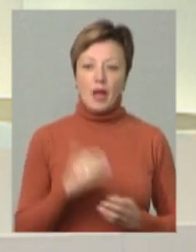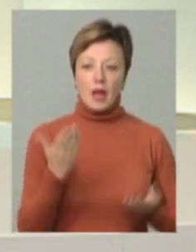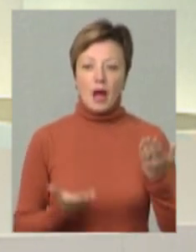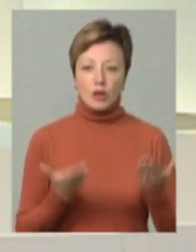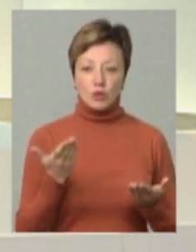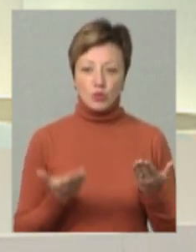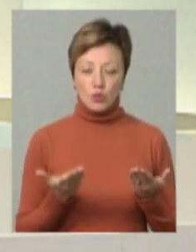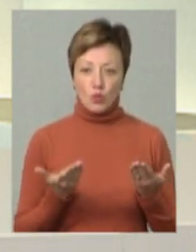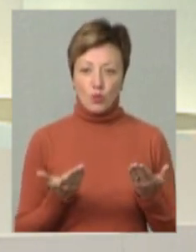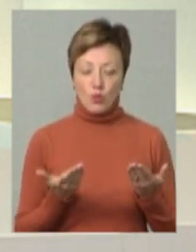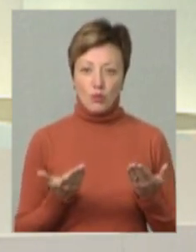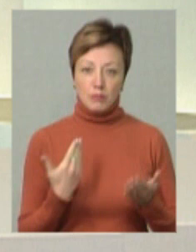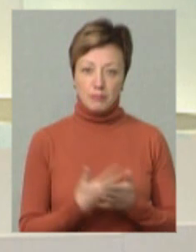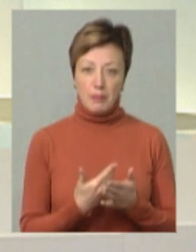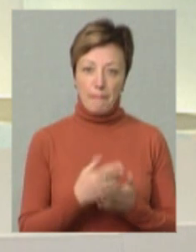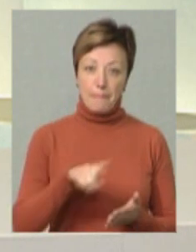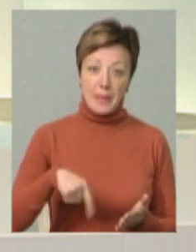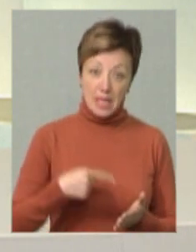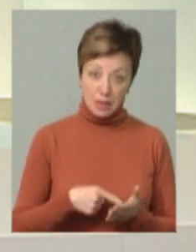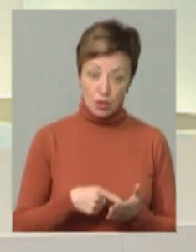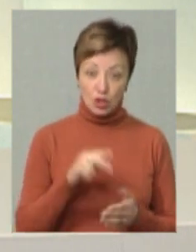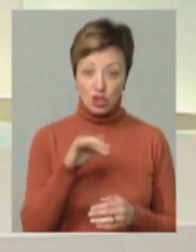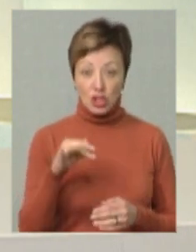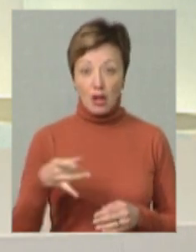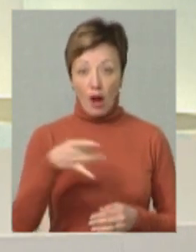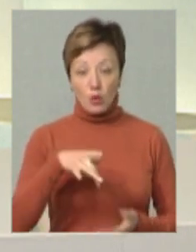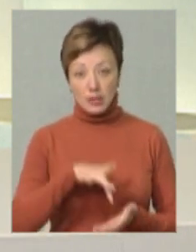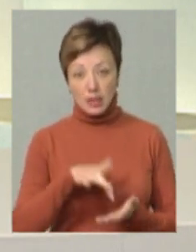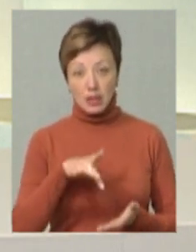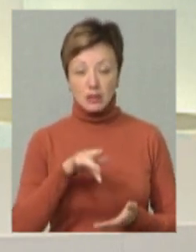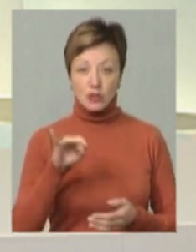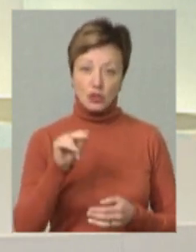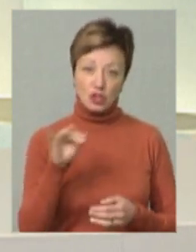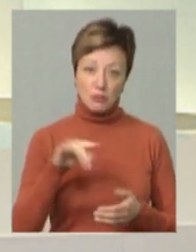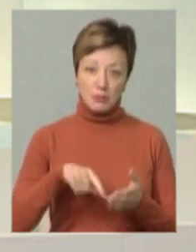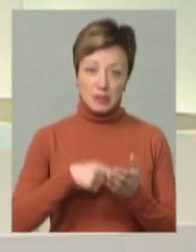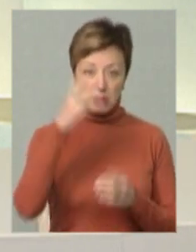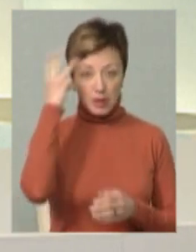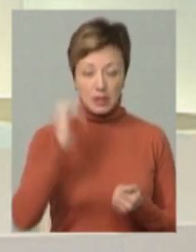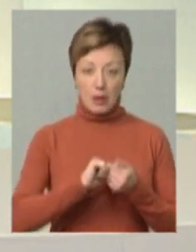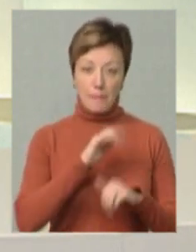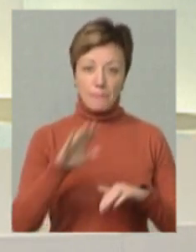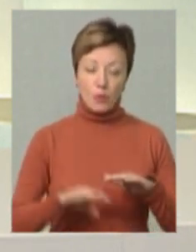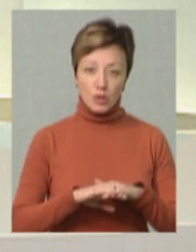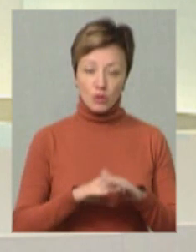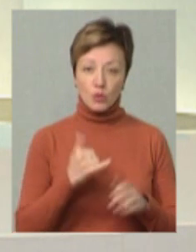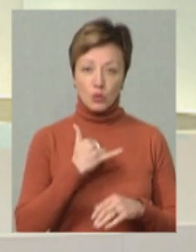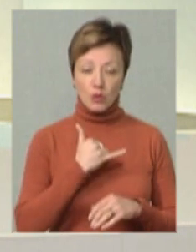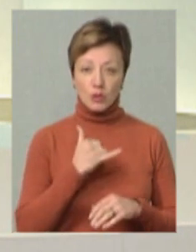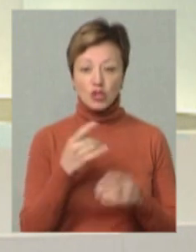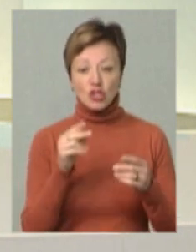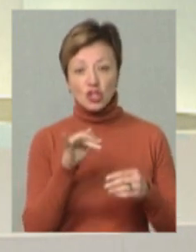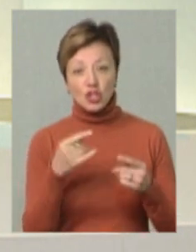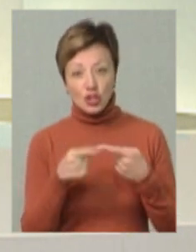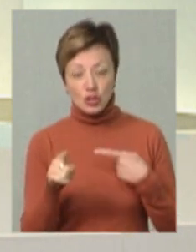якщо взяти місто, чи районний центр, чи це місто Хмельницький, чи Кам'янець-Подільський нас, чи